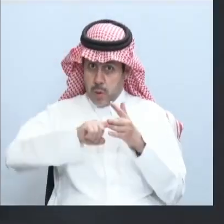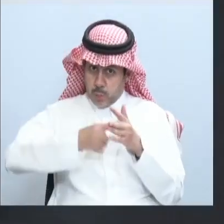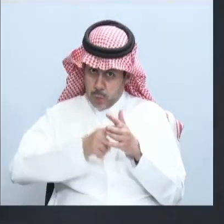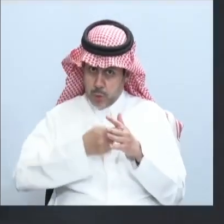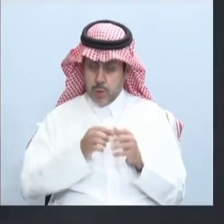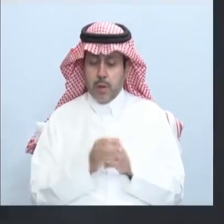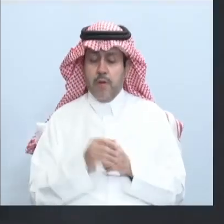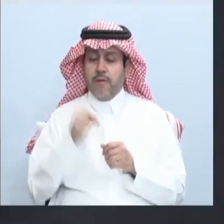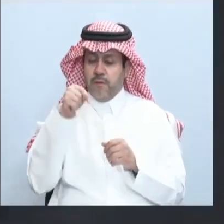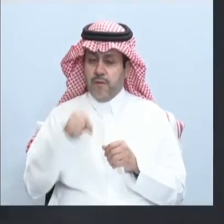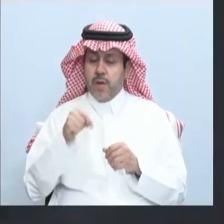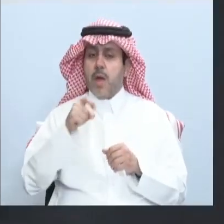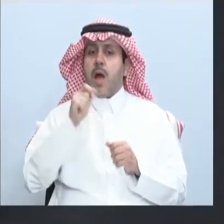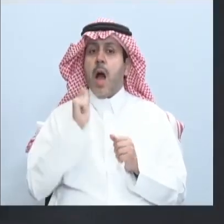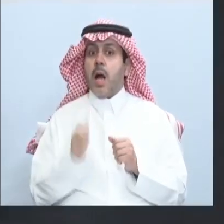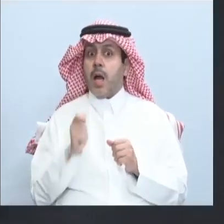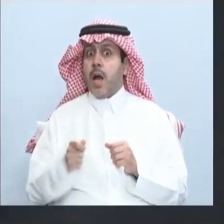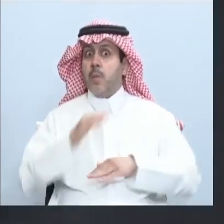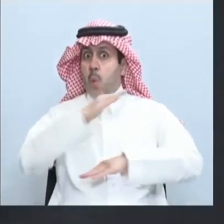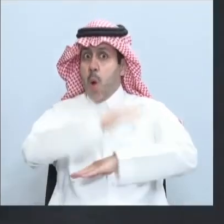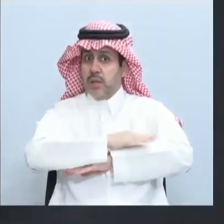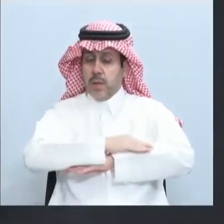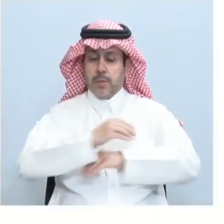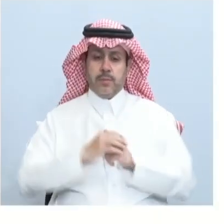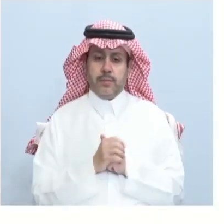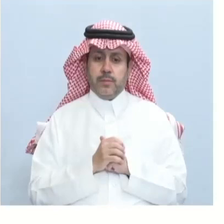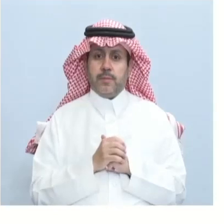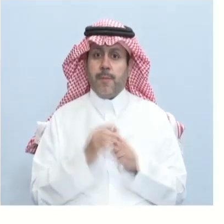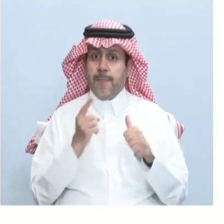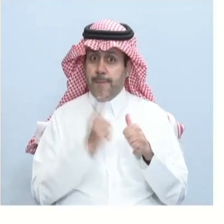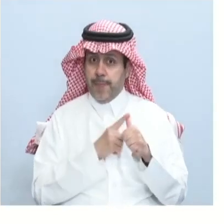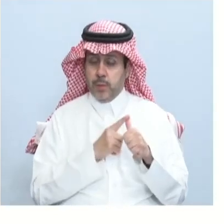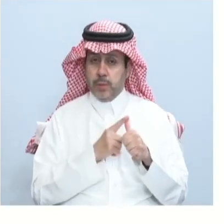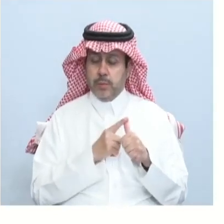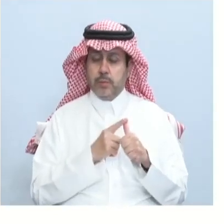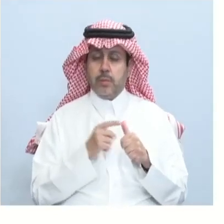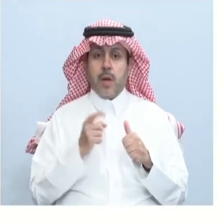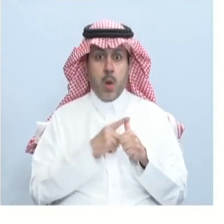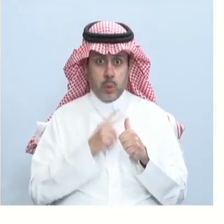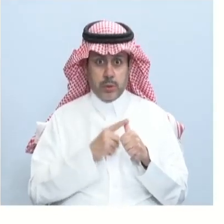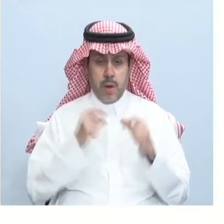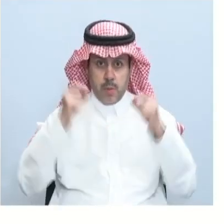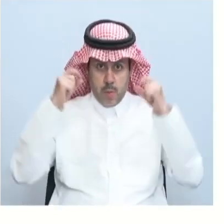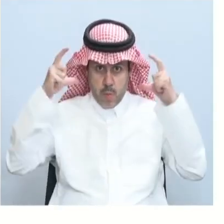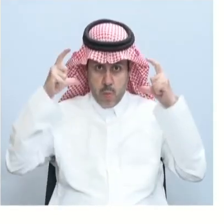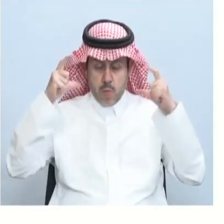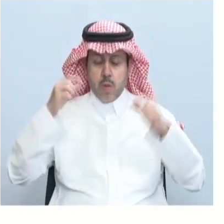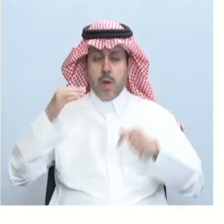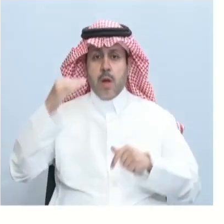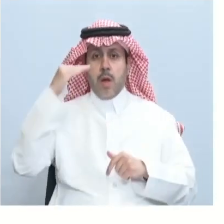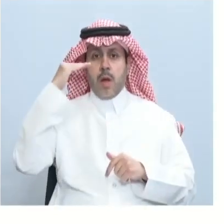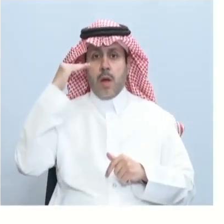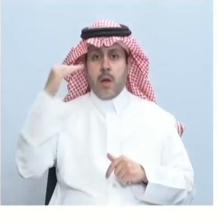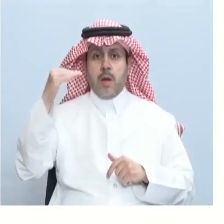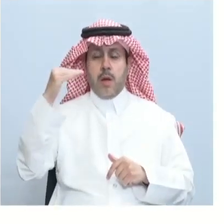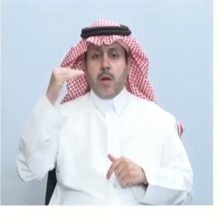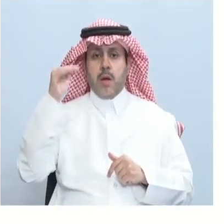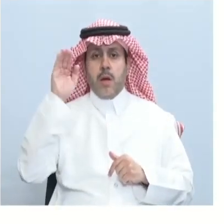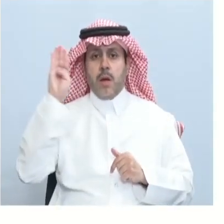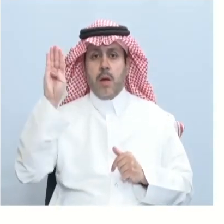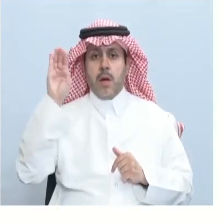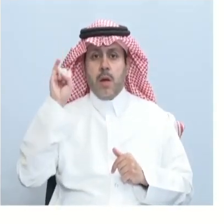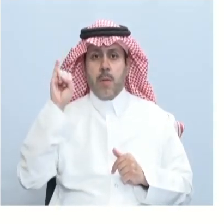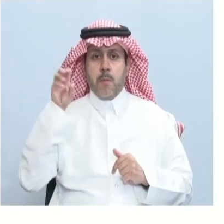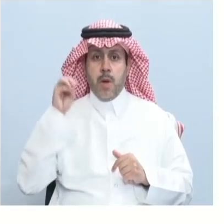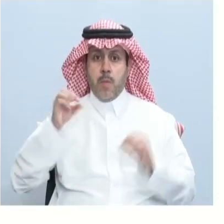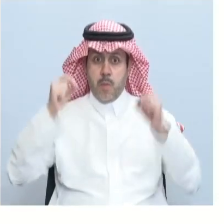الان نتامل اول هذه الامور ان يكون على قدر عال من الحكمه هذا الامر الاول ان يكون على